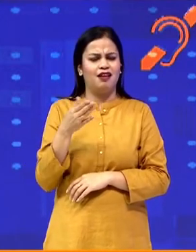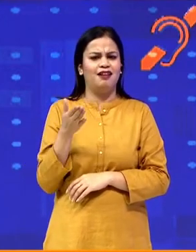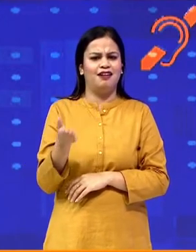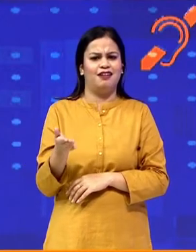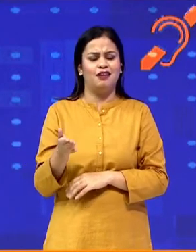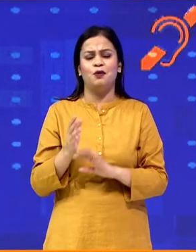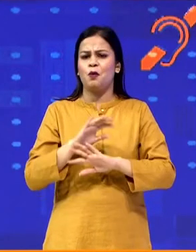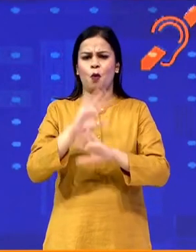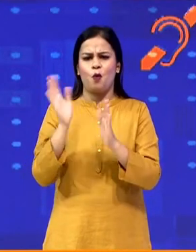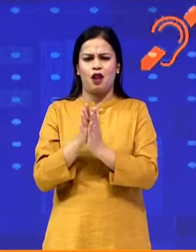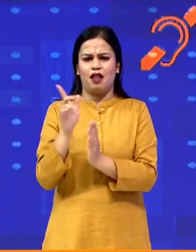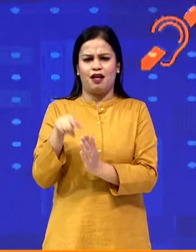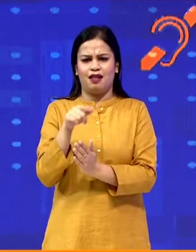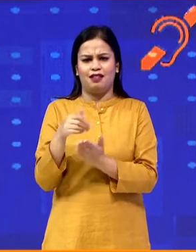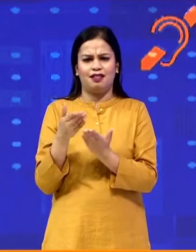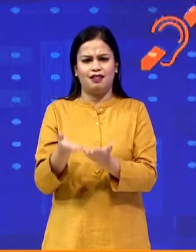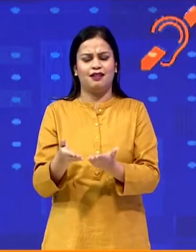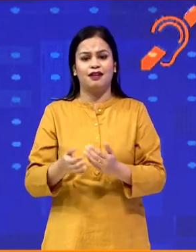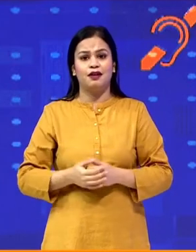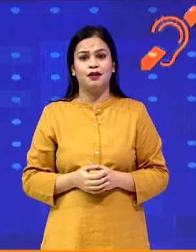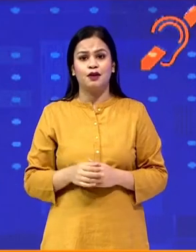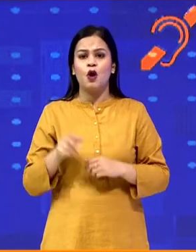सब भगवान